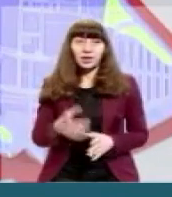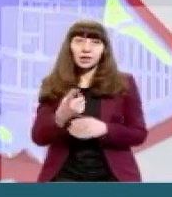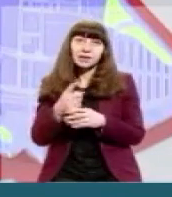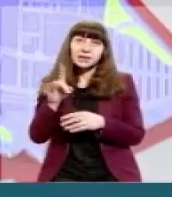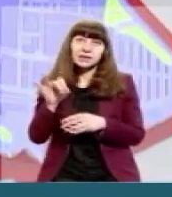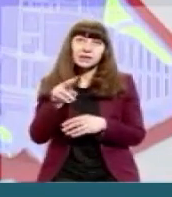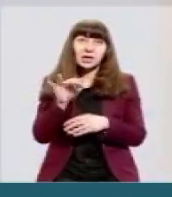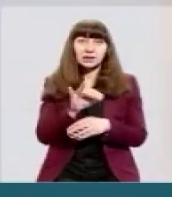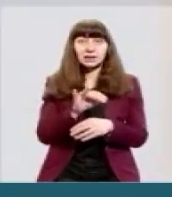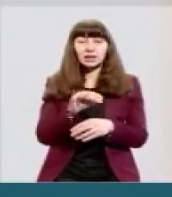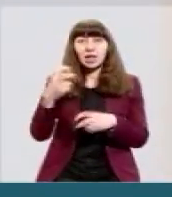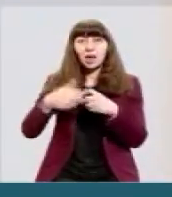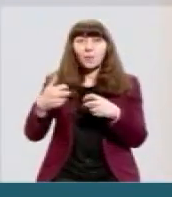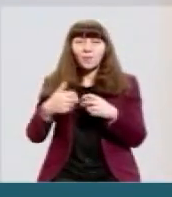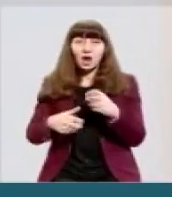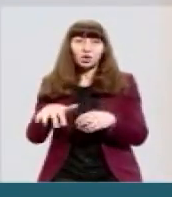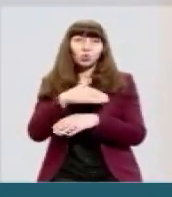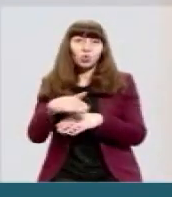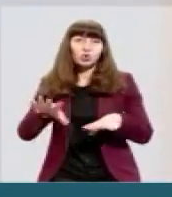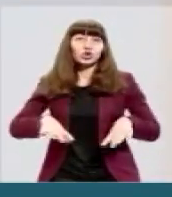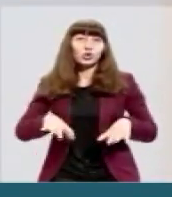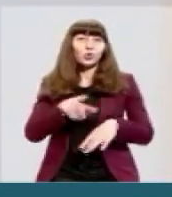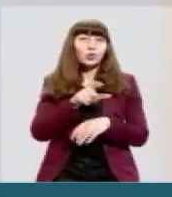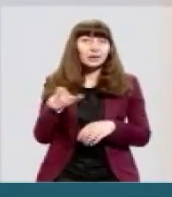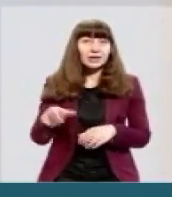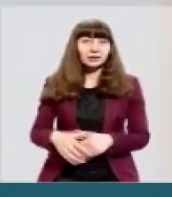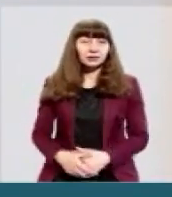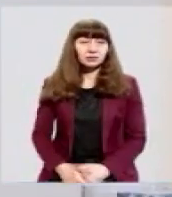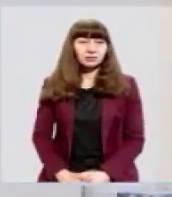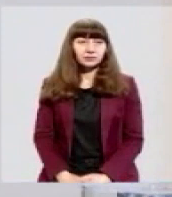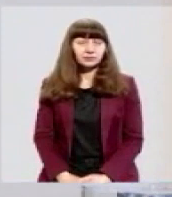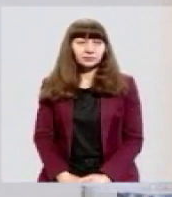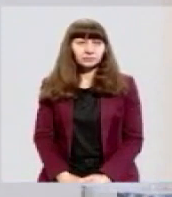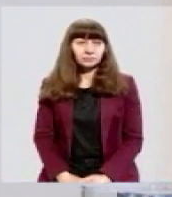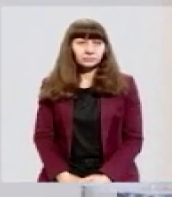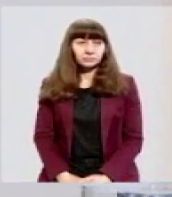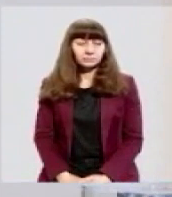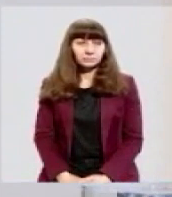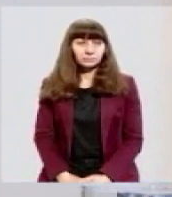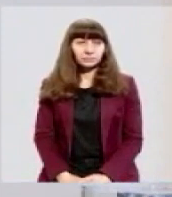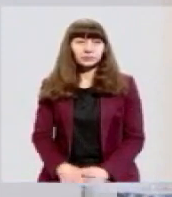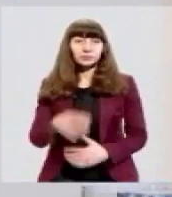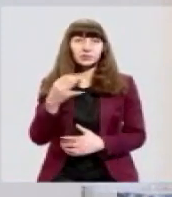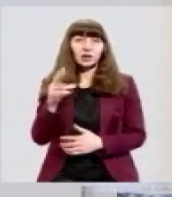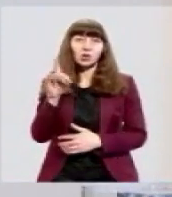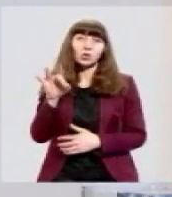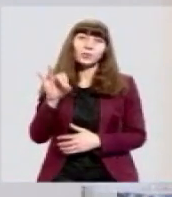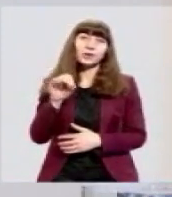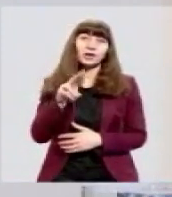делают уличные хулиганы. Поступают жалобы жителей на состояние установленных дорожных знаков. Всего с ситуационного центра было